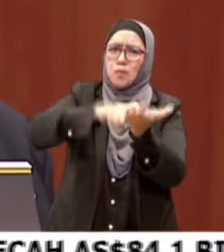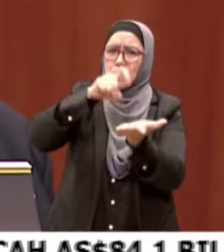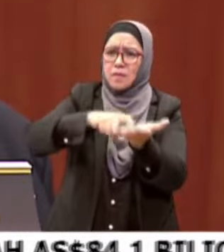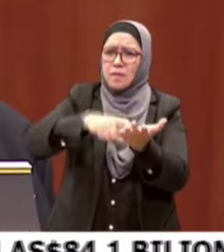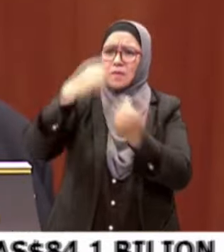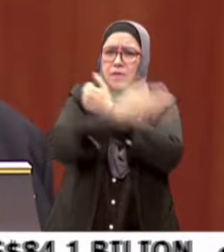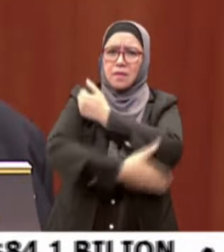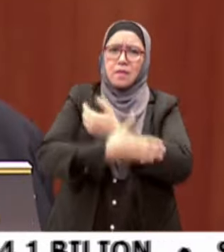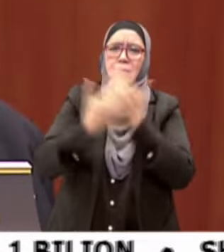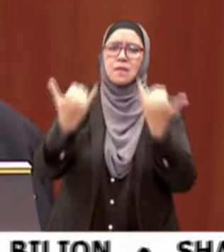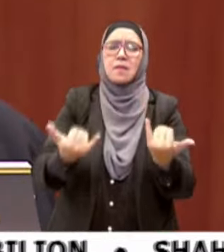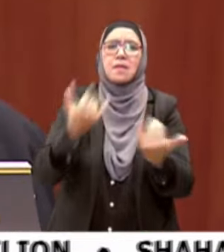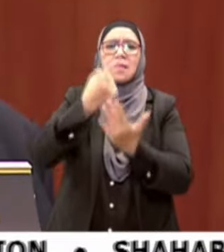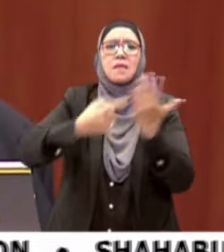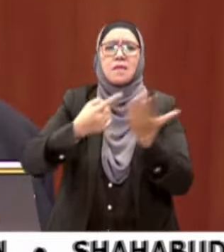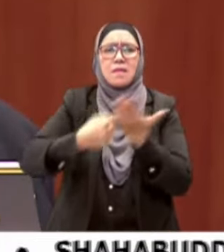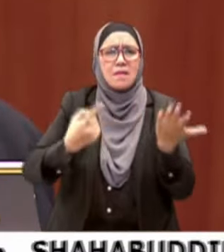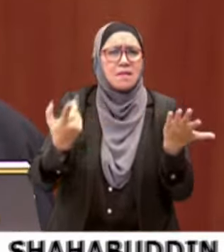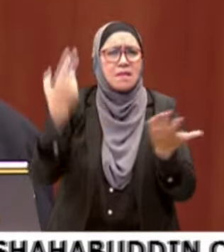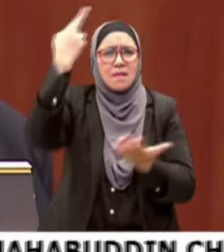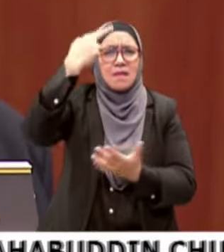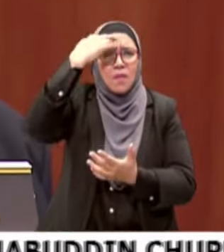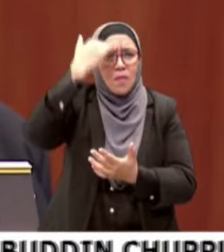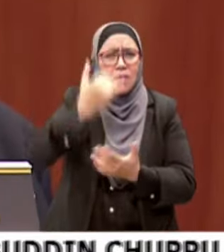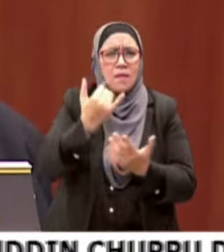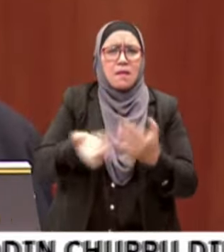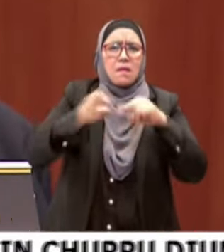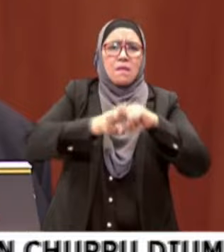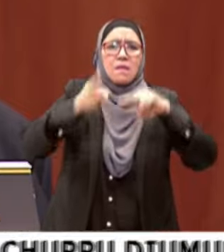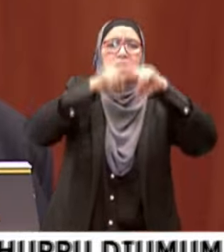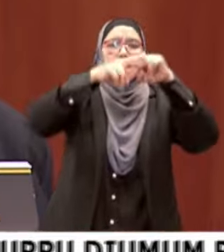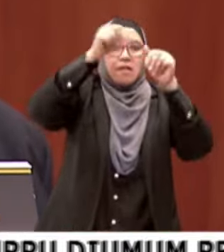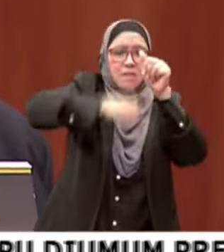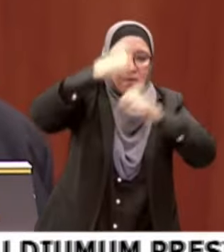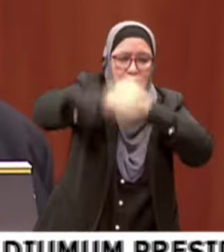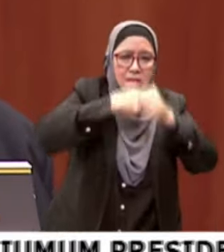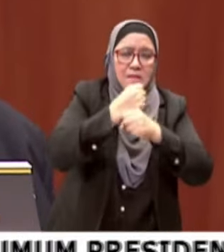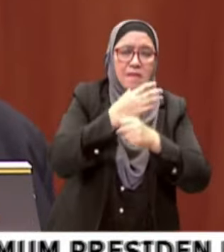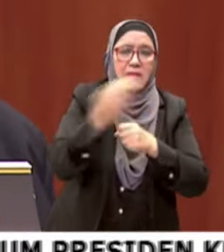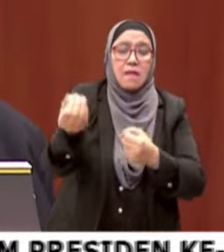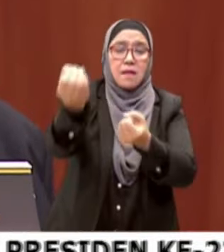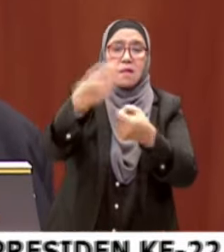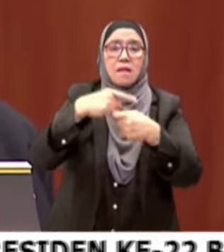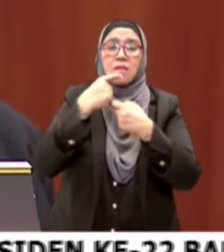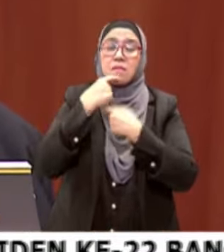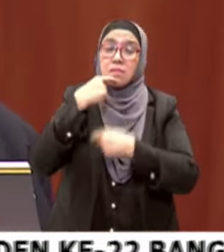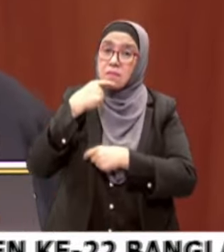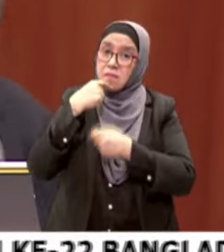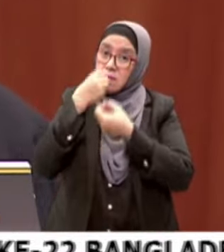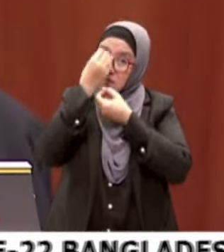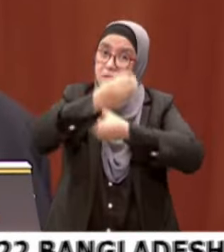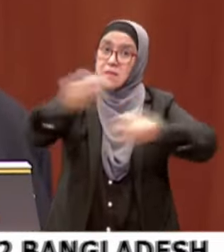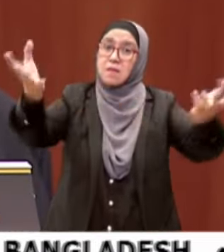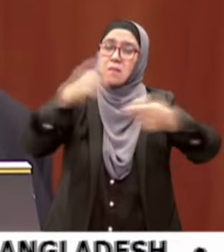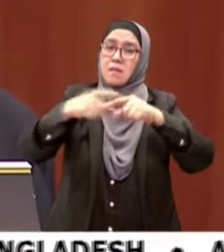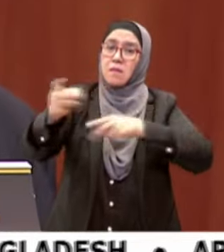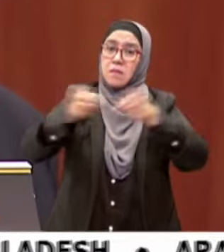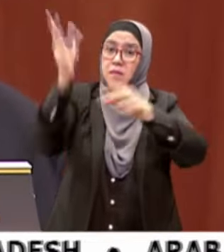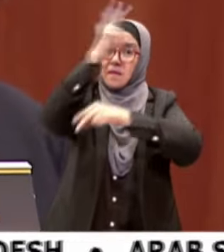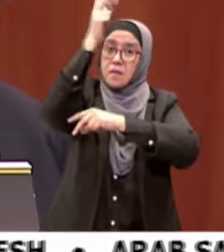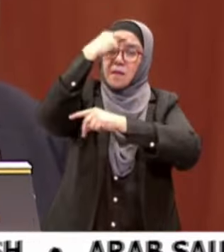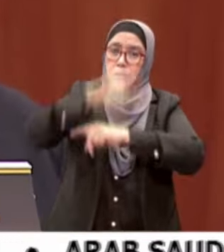hutang negara setiap tahun Nyatakan usaha-usaha kerajaan telah menyelesaikan hutang negara yang semakin meningkat